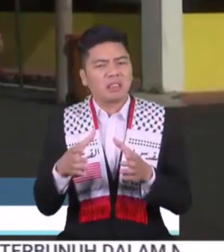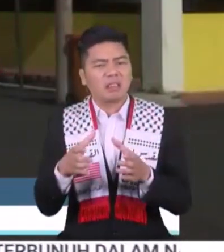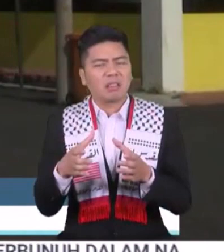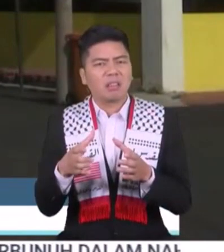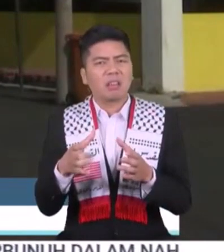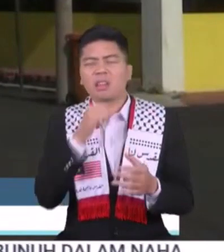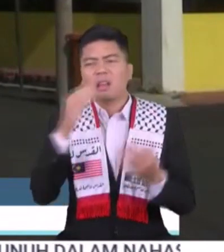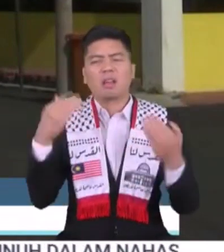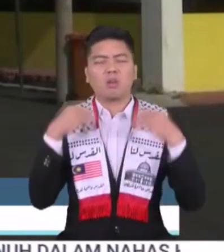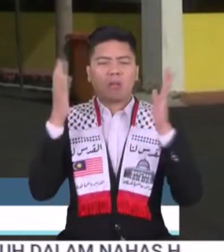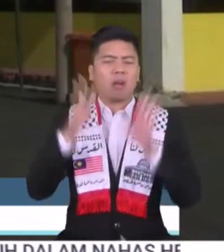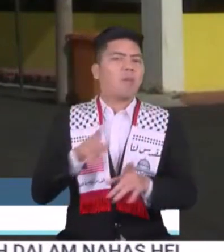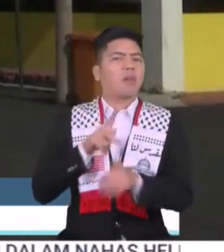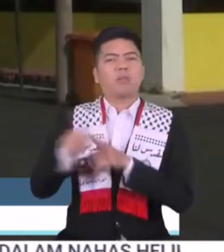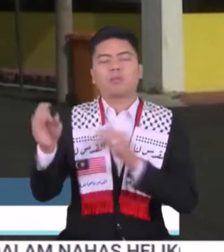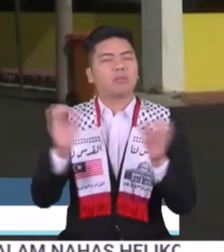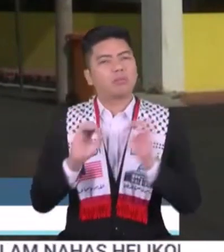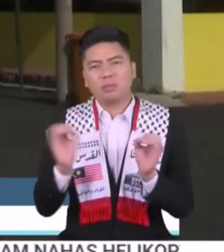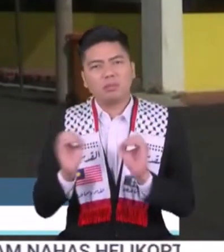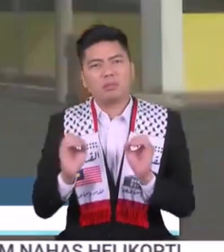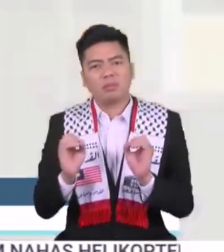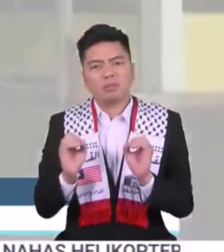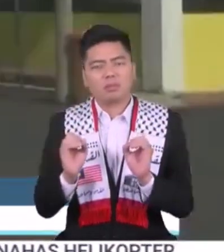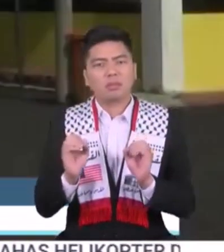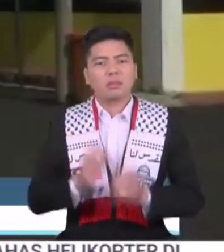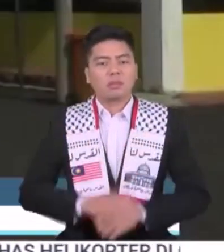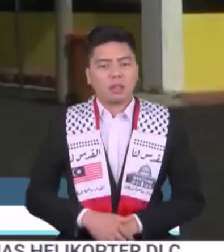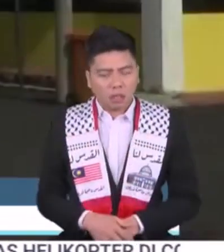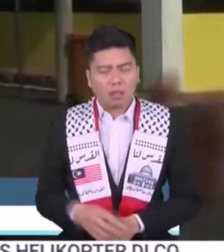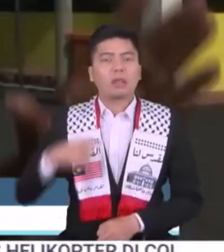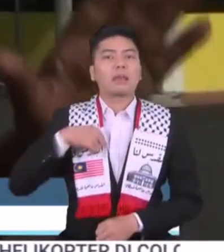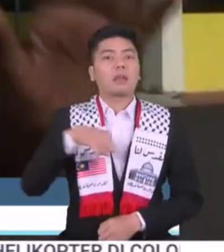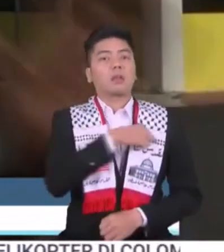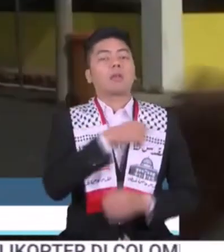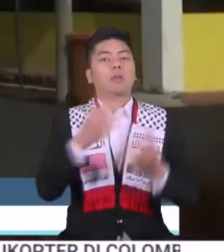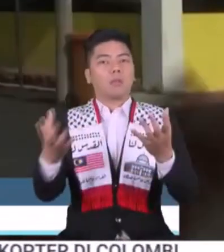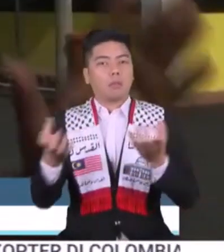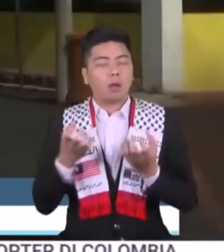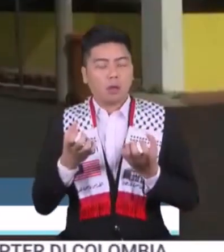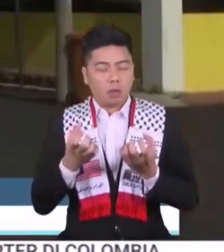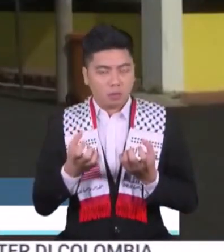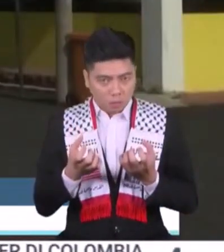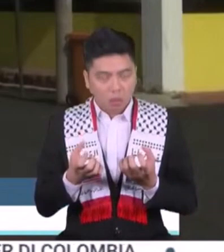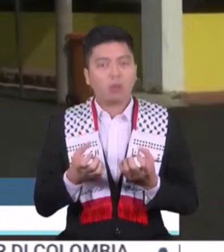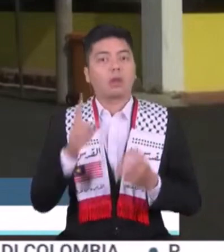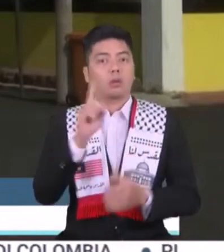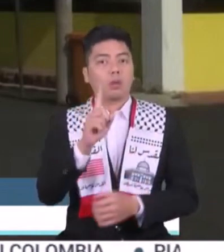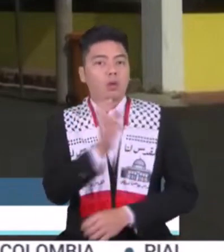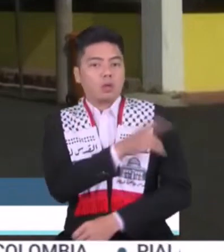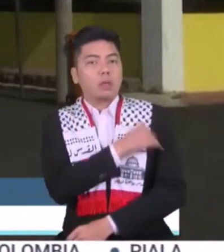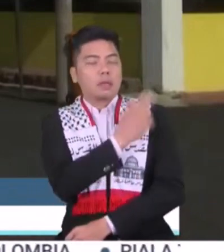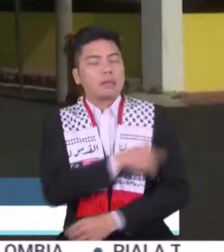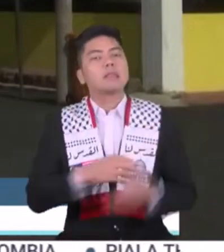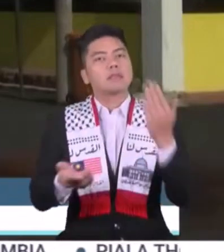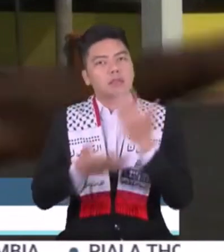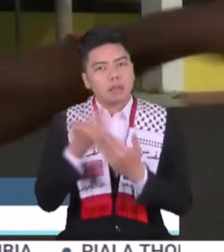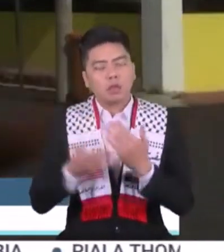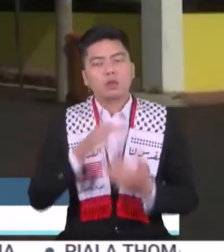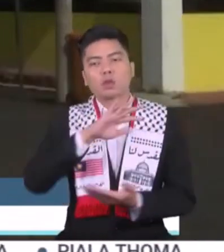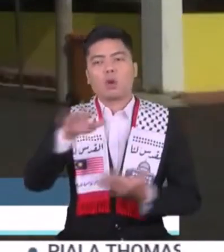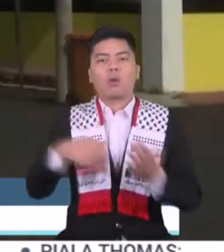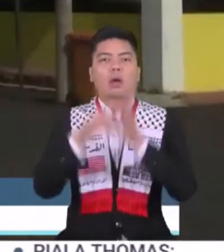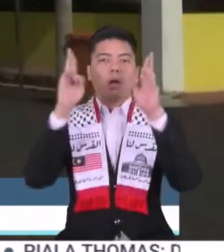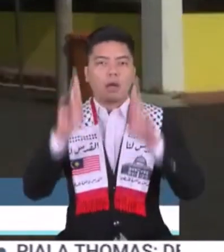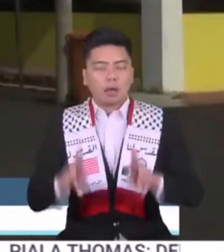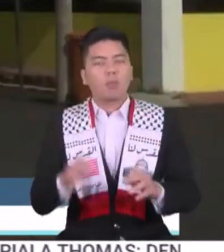ada spesialis. Satu spesialis pun tak ada sini. Kita mau satu spesialis di hospital, senang sikit. Orang